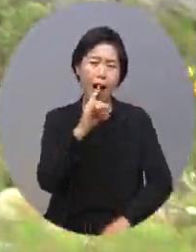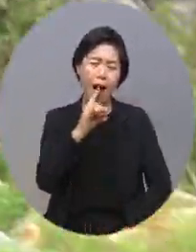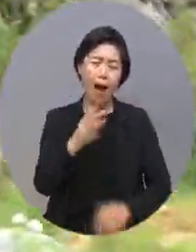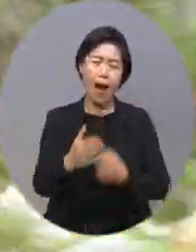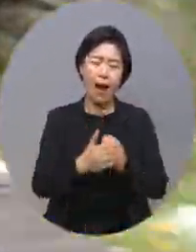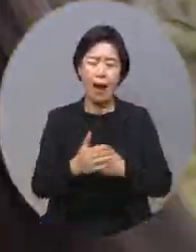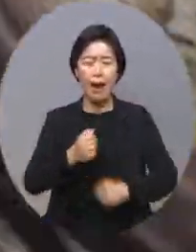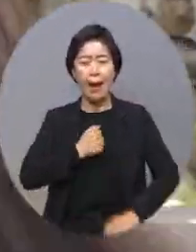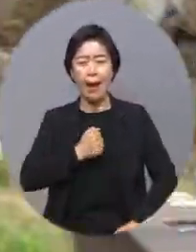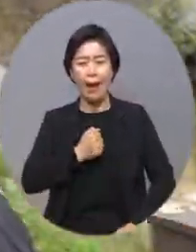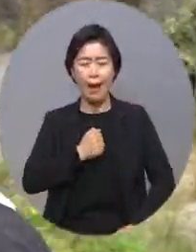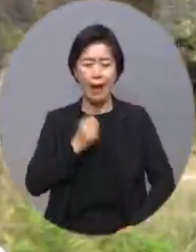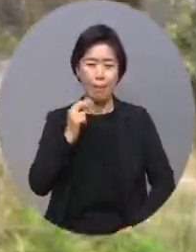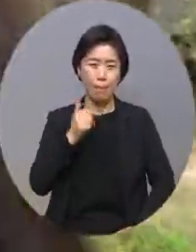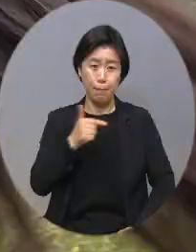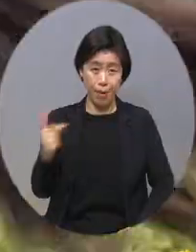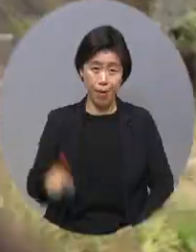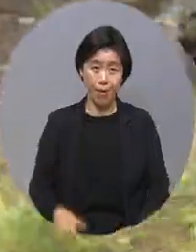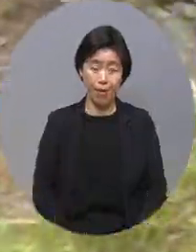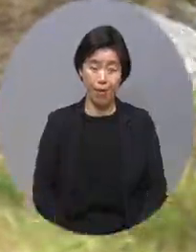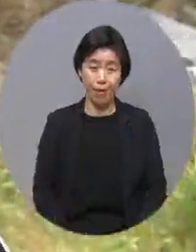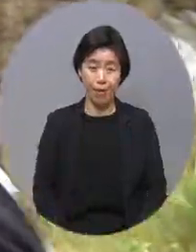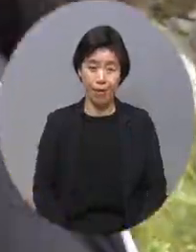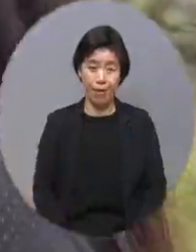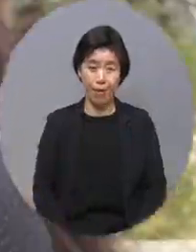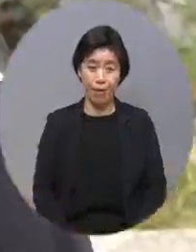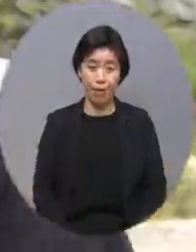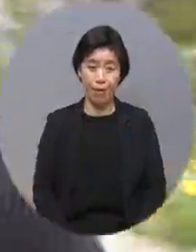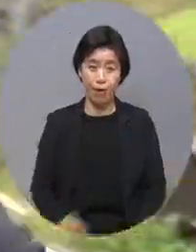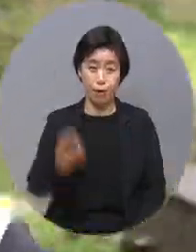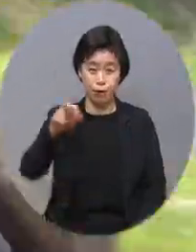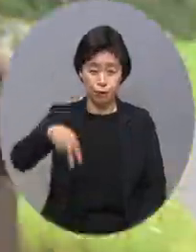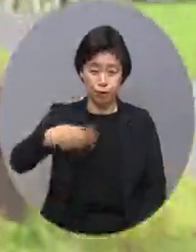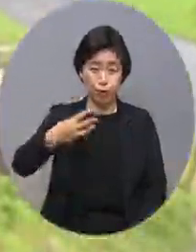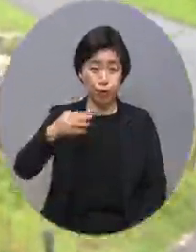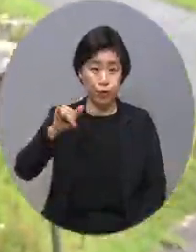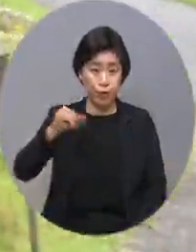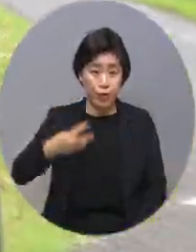같아요. 아니 아까 드라이버랑 유틸 그렇게 해놓고